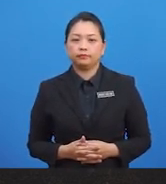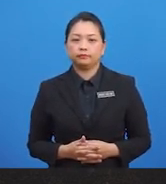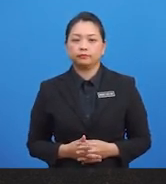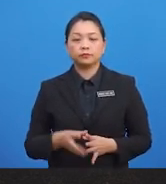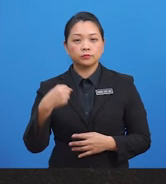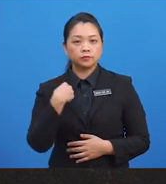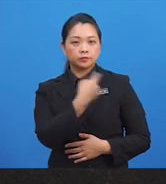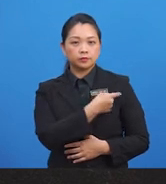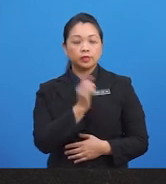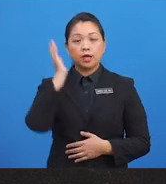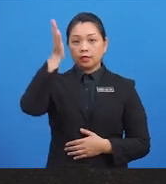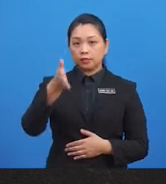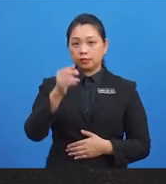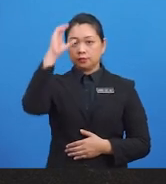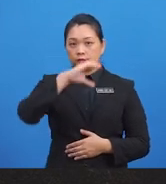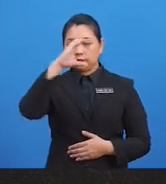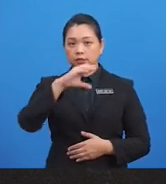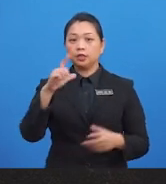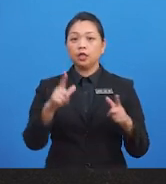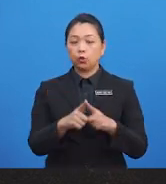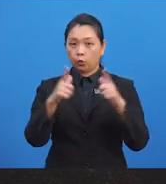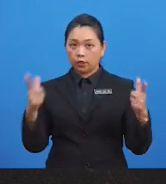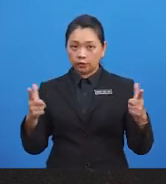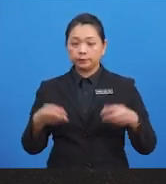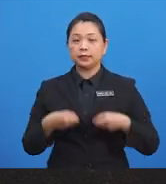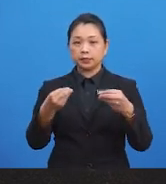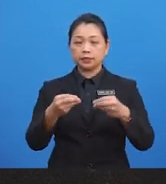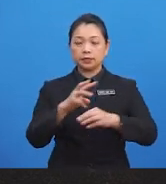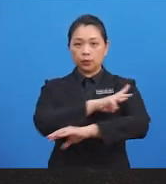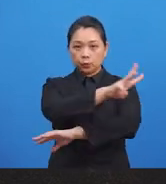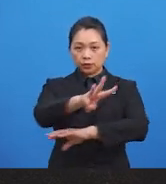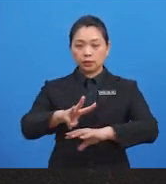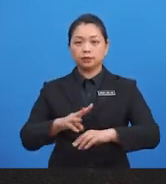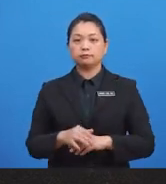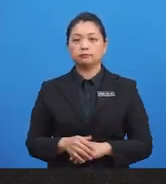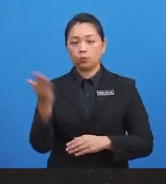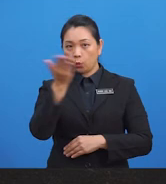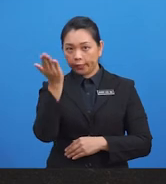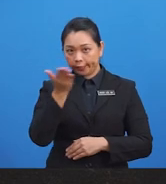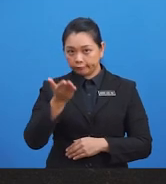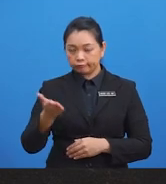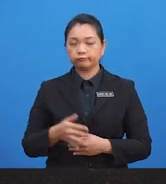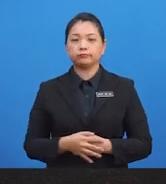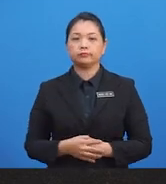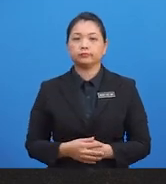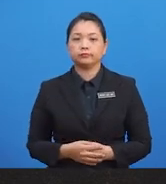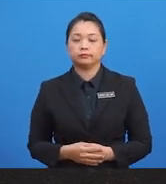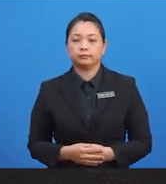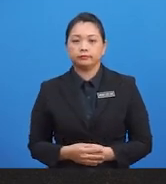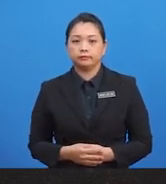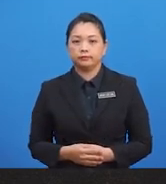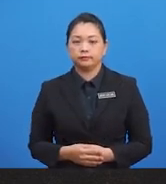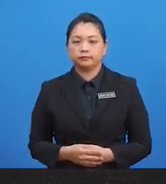bagi kawasan belorek. kita perlu menentukan